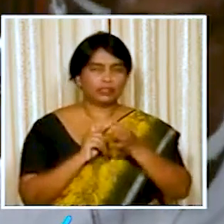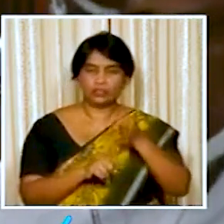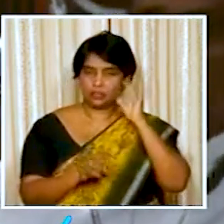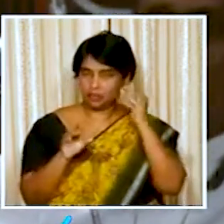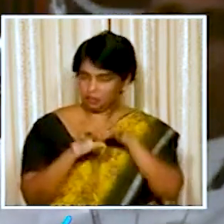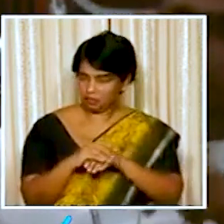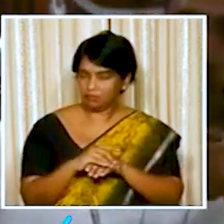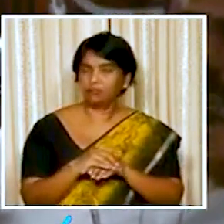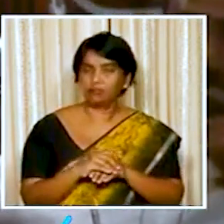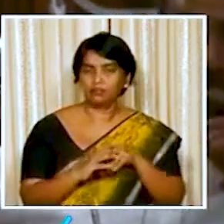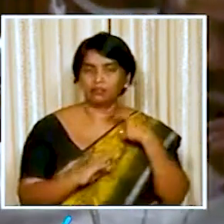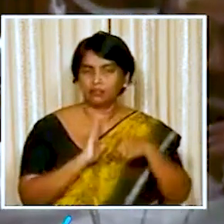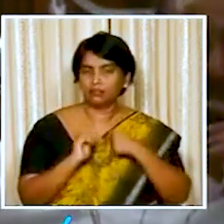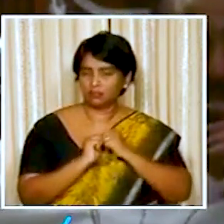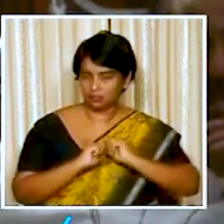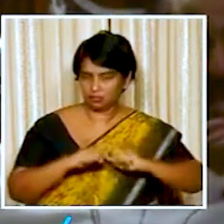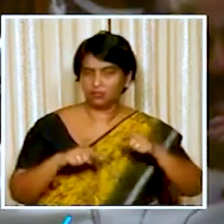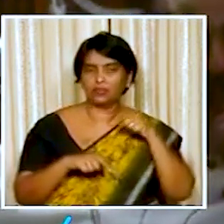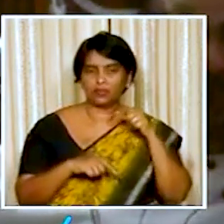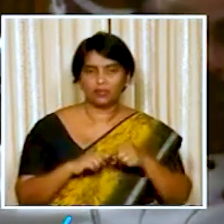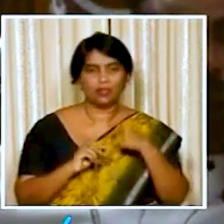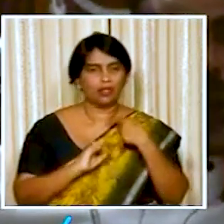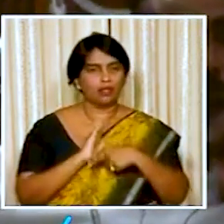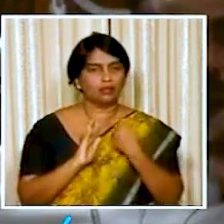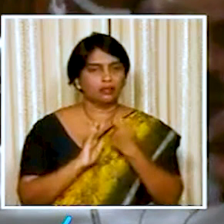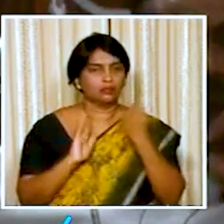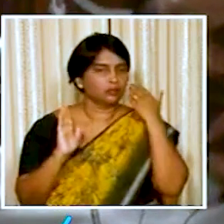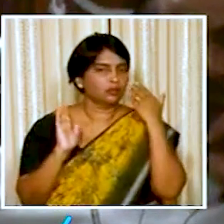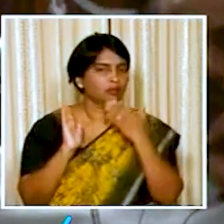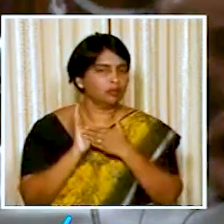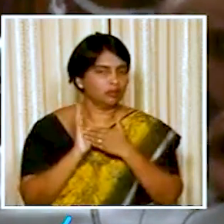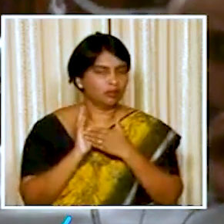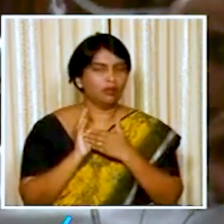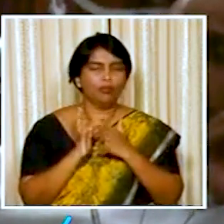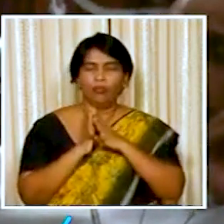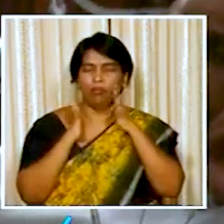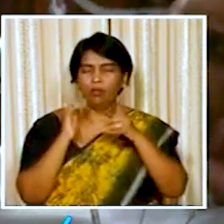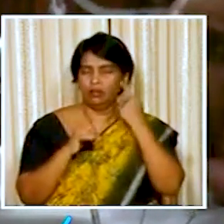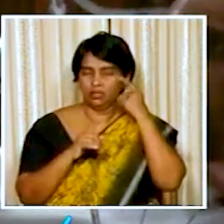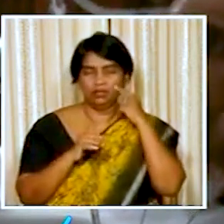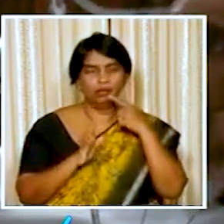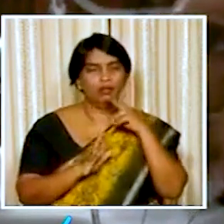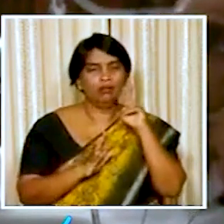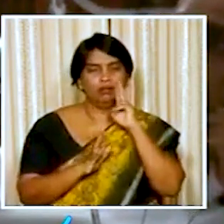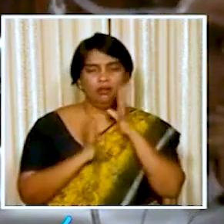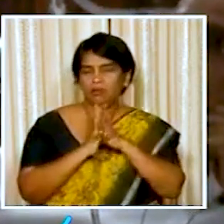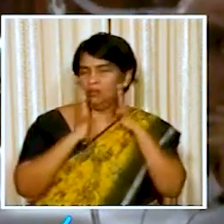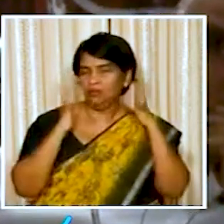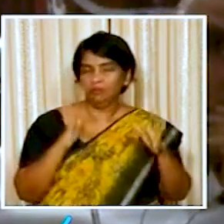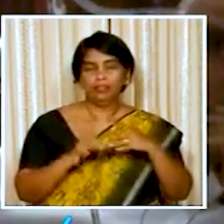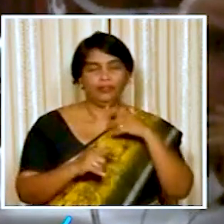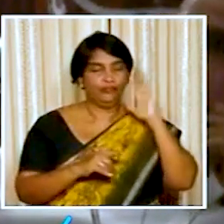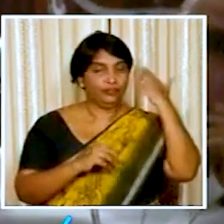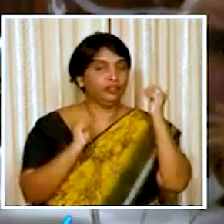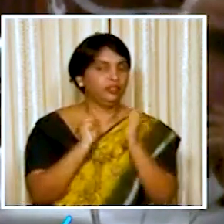වුණාට පස්සේ මේ රටේ කරමින් හිටියේ දැන් මේ රටේ ආර්ථිකය ගැන කතා කරනකොට ගක්ක හිතනවා මේ රනිල් කෘෂි මහත්තයා මොකද ලොකු ප්‍රාතිහාර්යක්